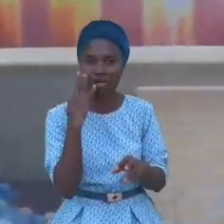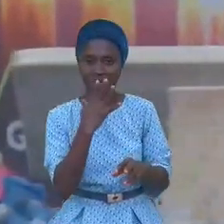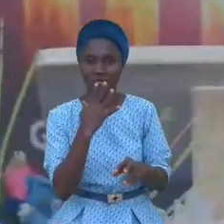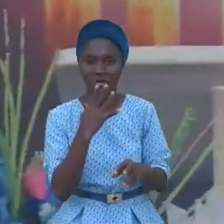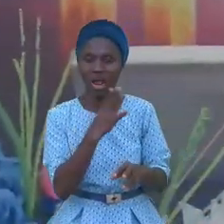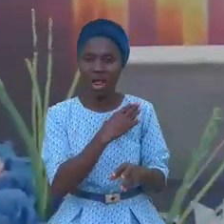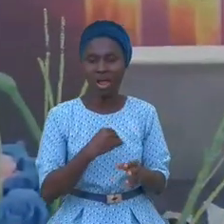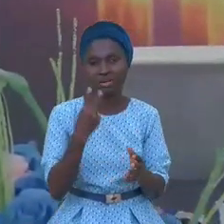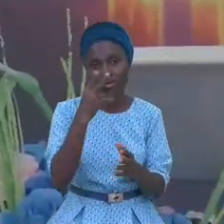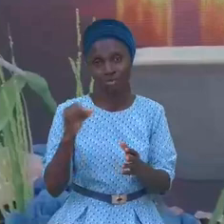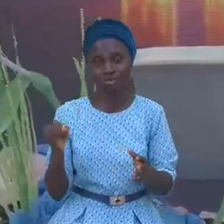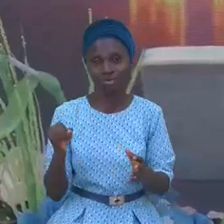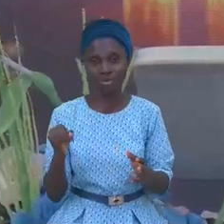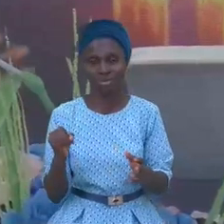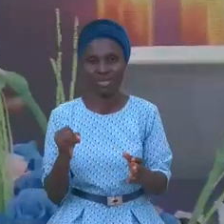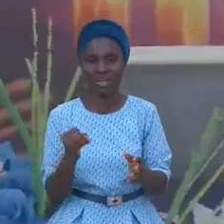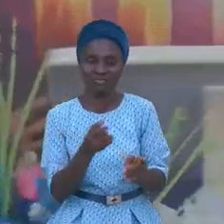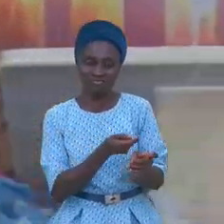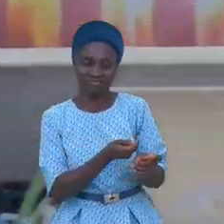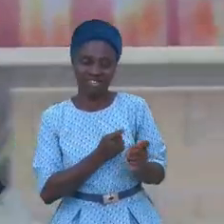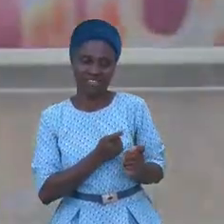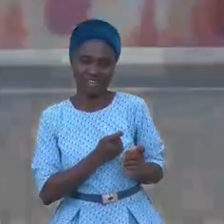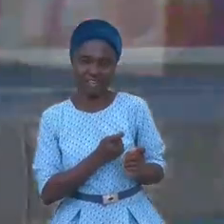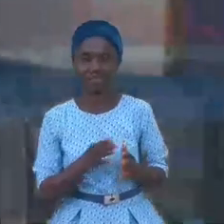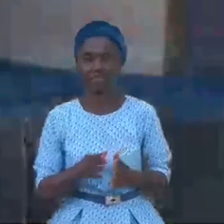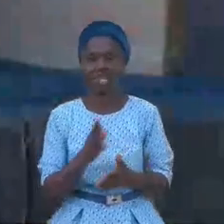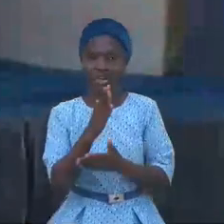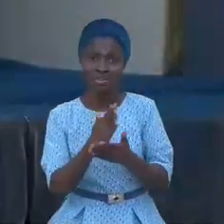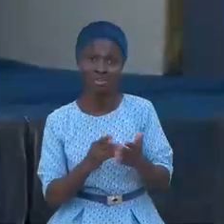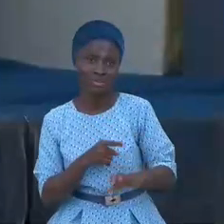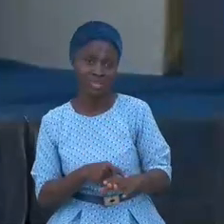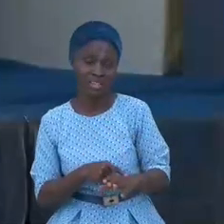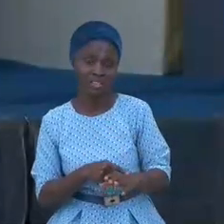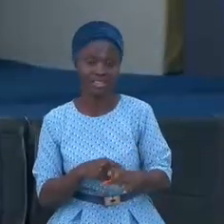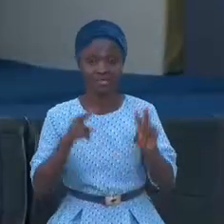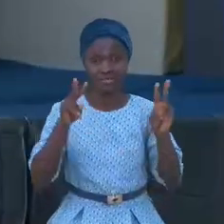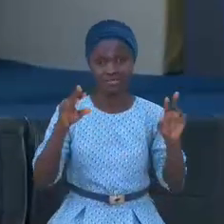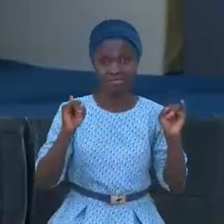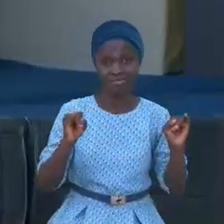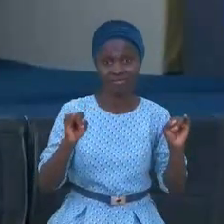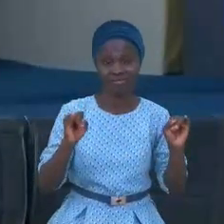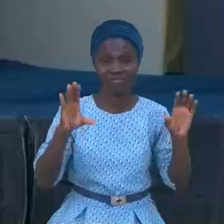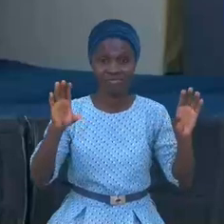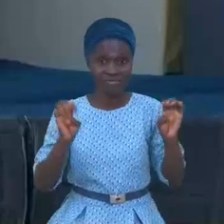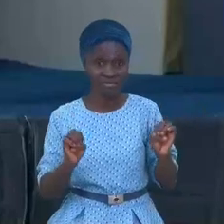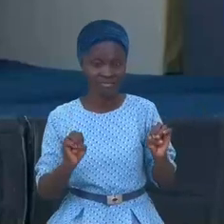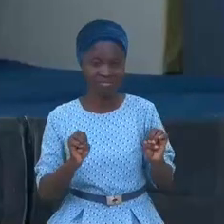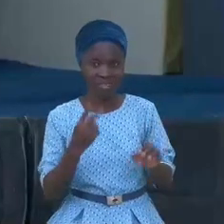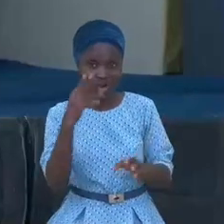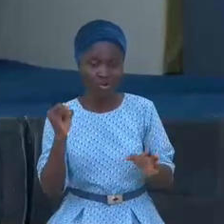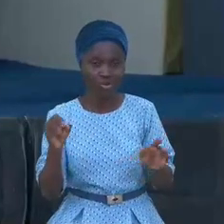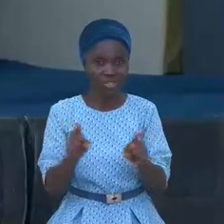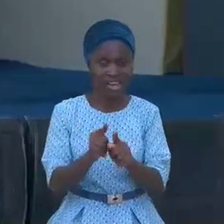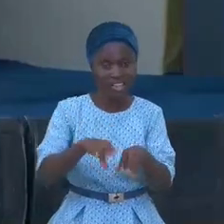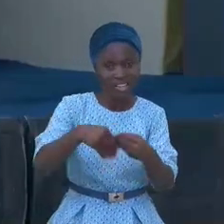financièrement attrayantes. Les vices parfois C'est comme si ça te donne du plaisir. Un vice, c'est un